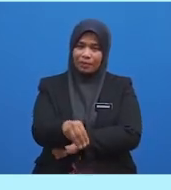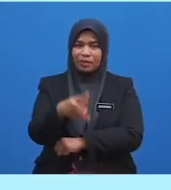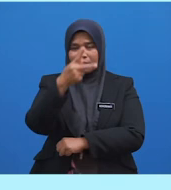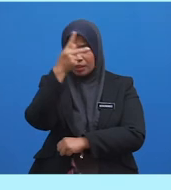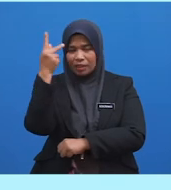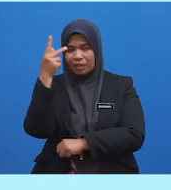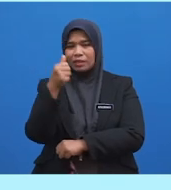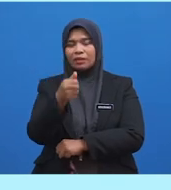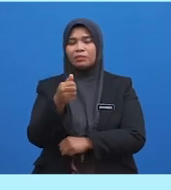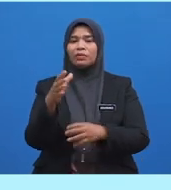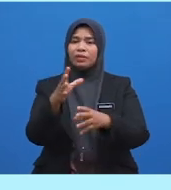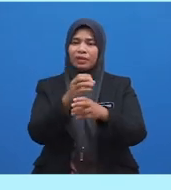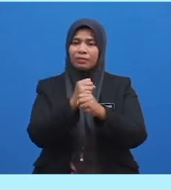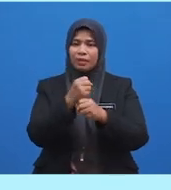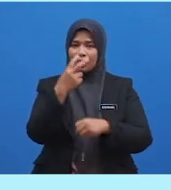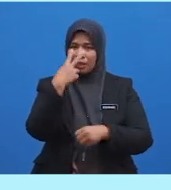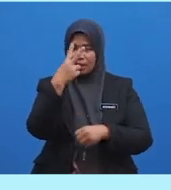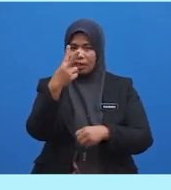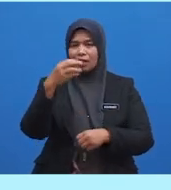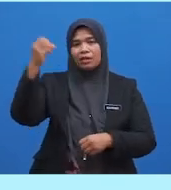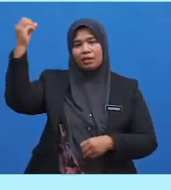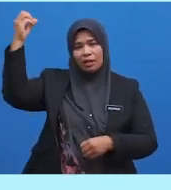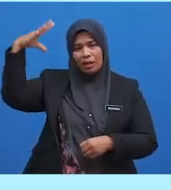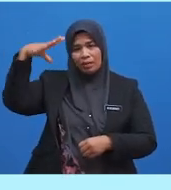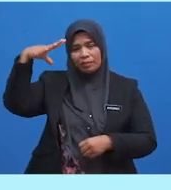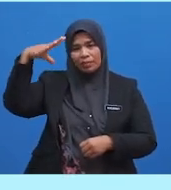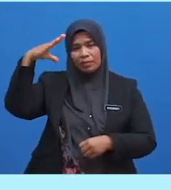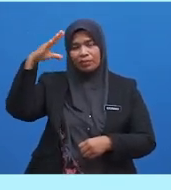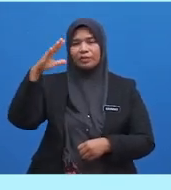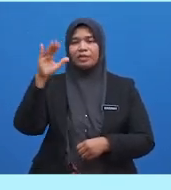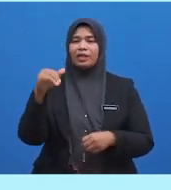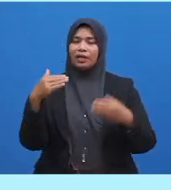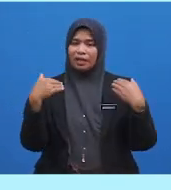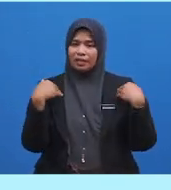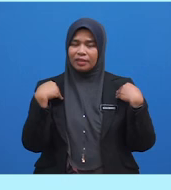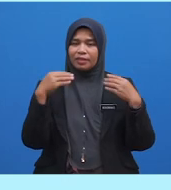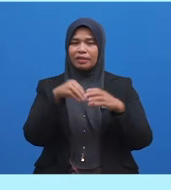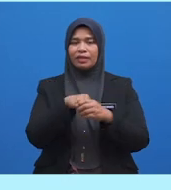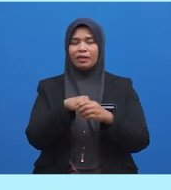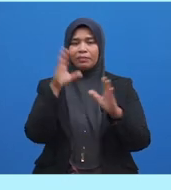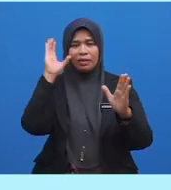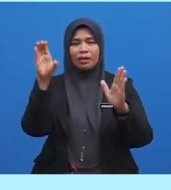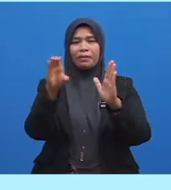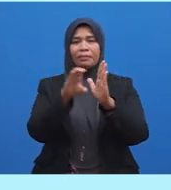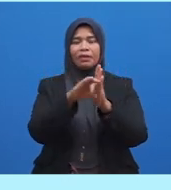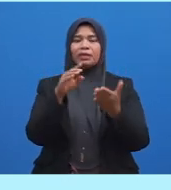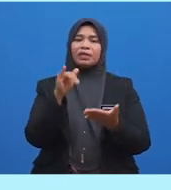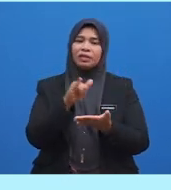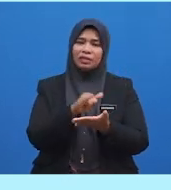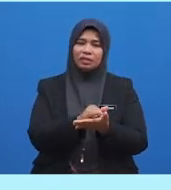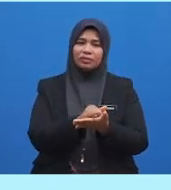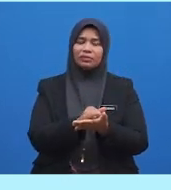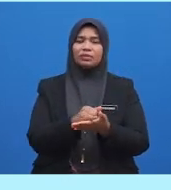kamu dapat melihat lampu yang terdapat dalam Kampar itu